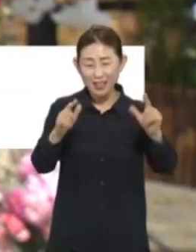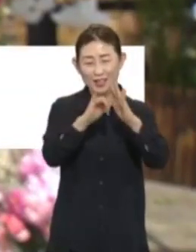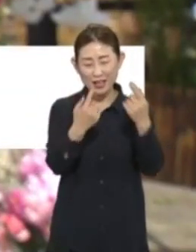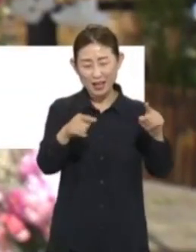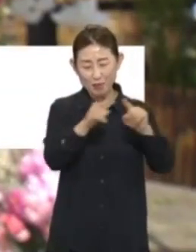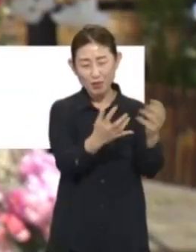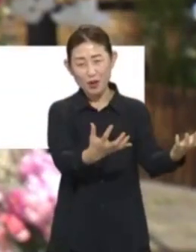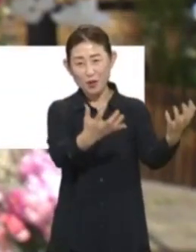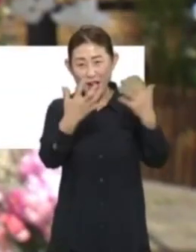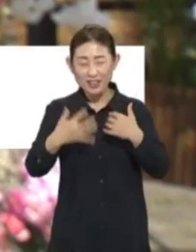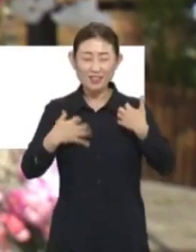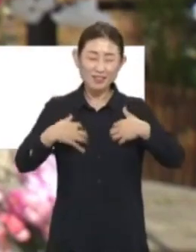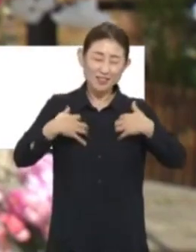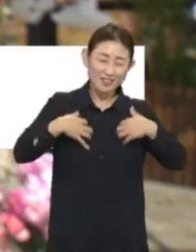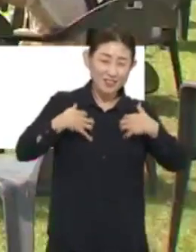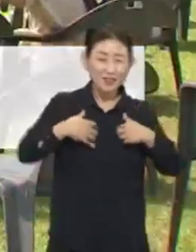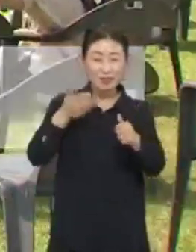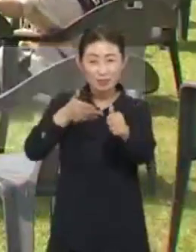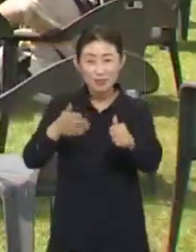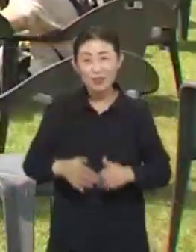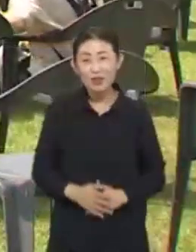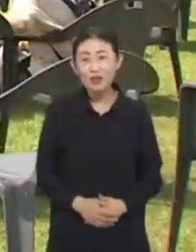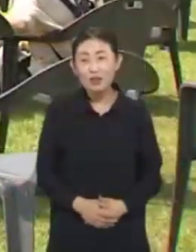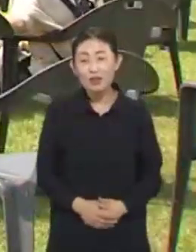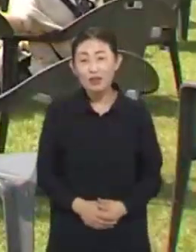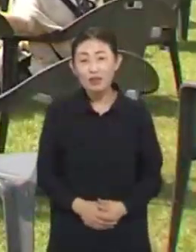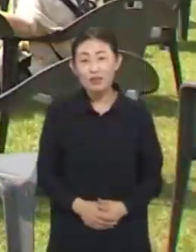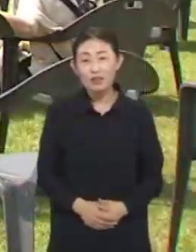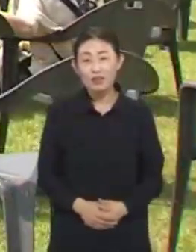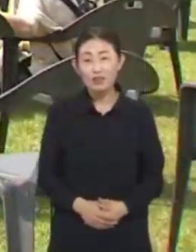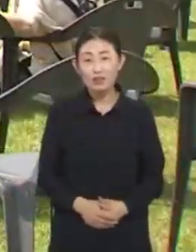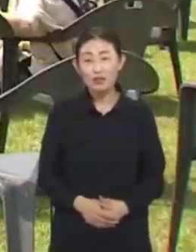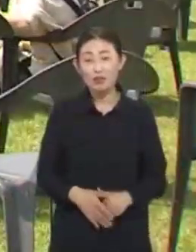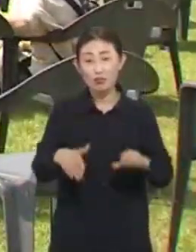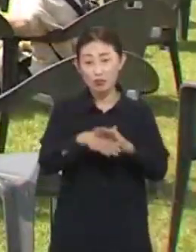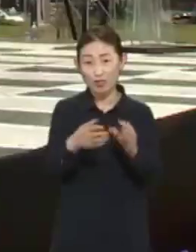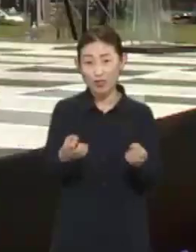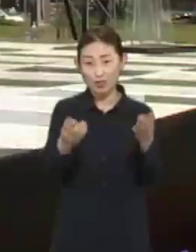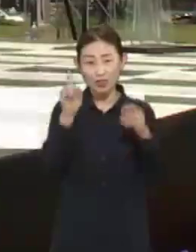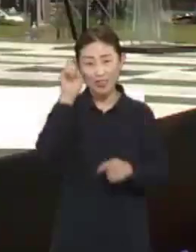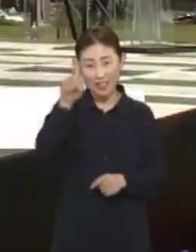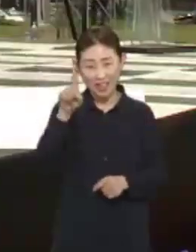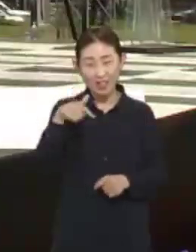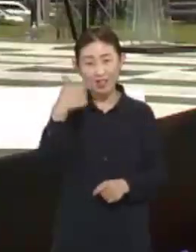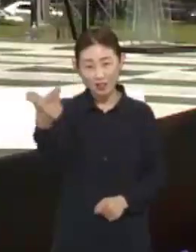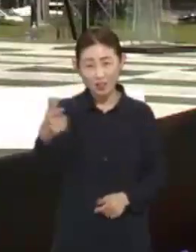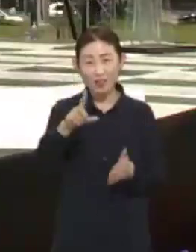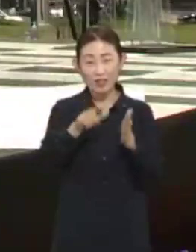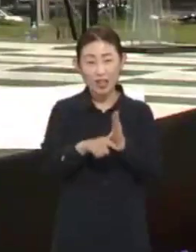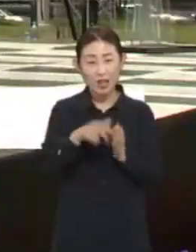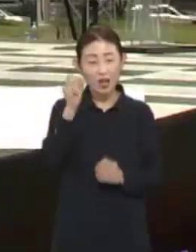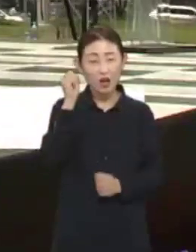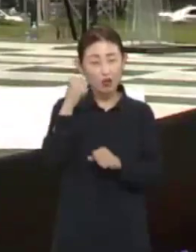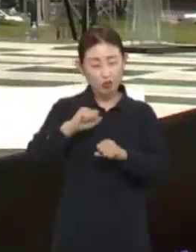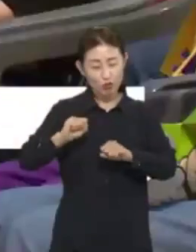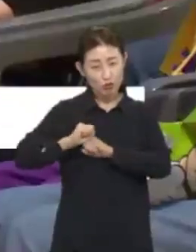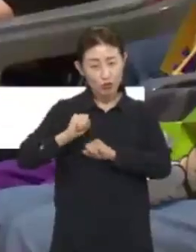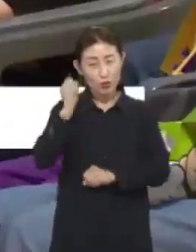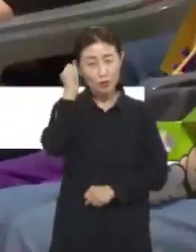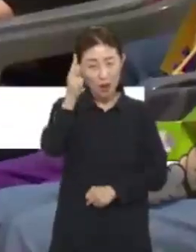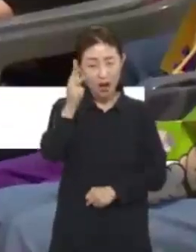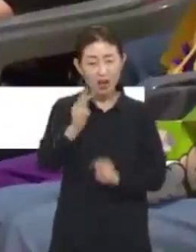좋은 추억도 많이 쌓으시기 바랍니다. 2023 유성 온천문화축제는 내일 저녁 계룡 스파텔 잔디광장에서